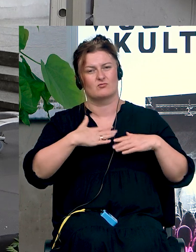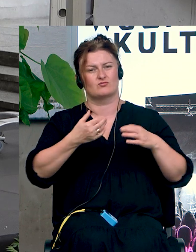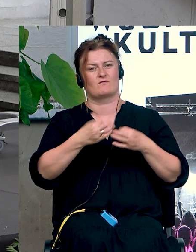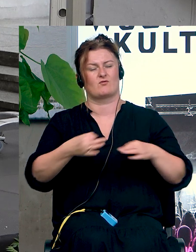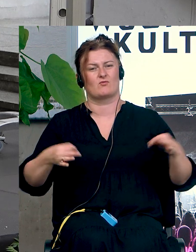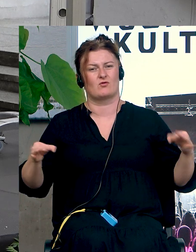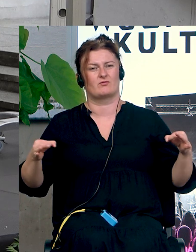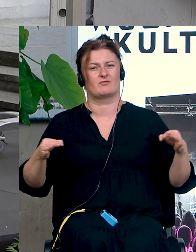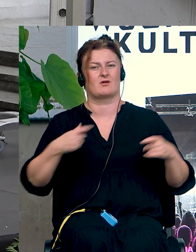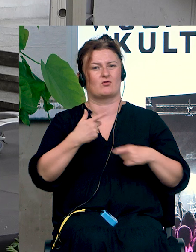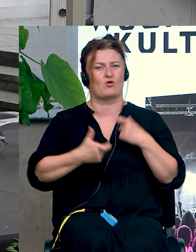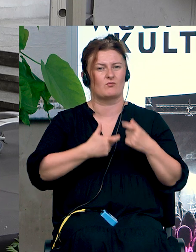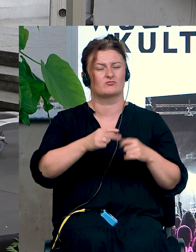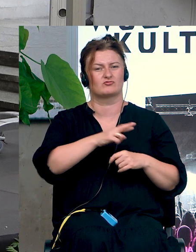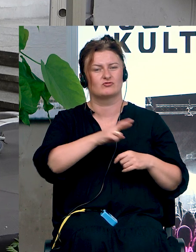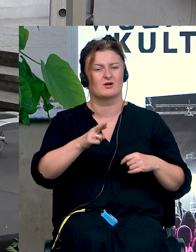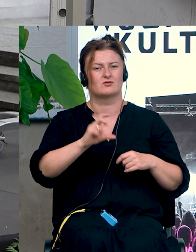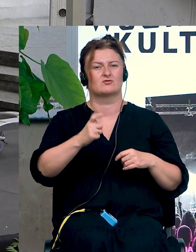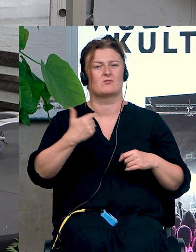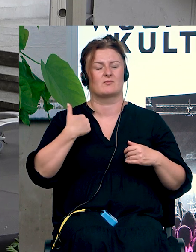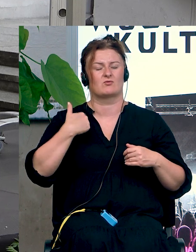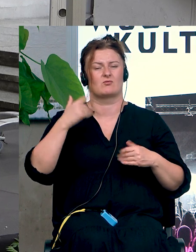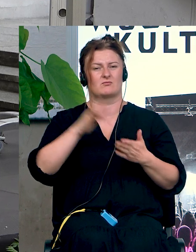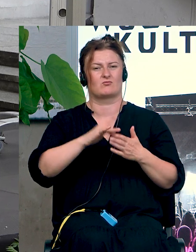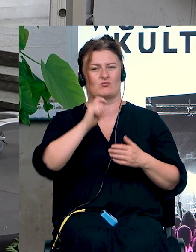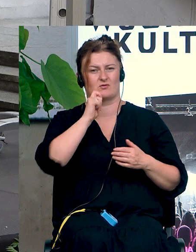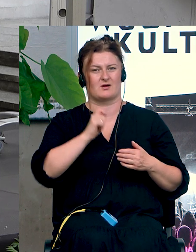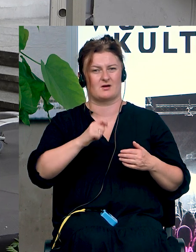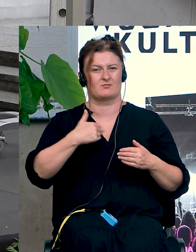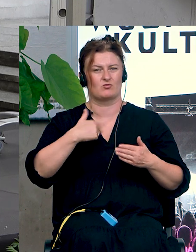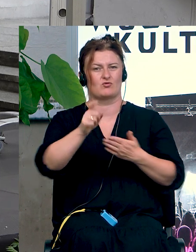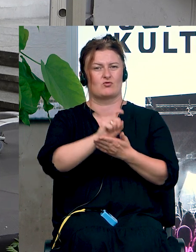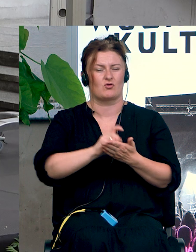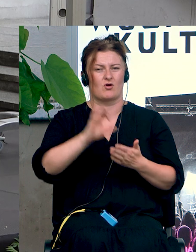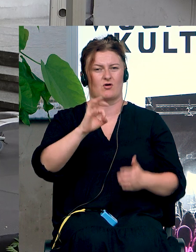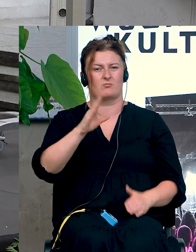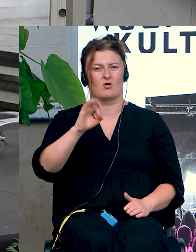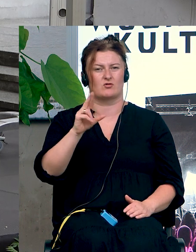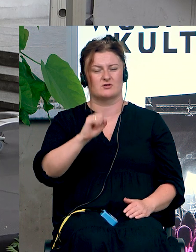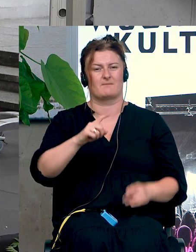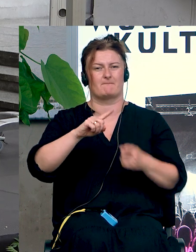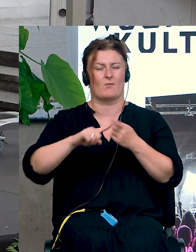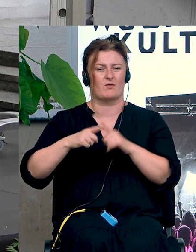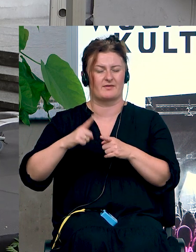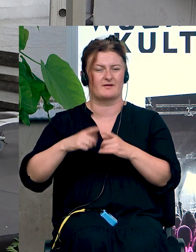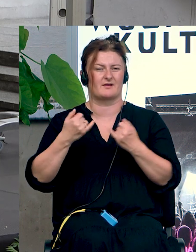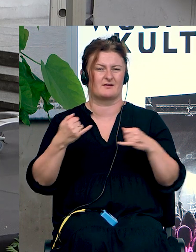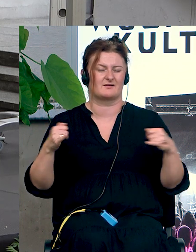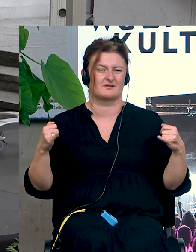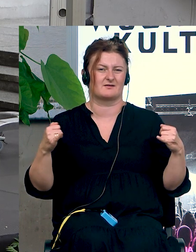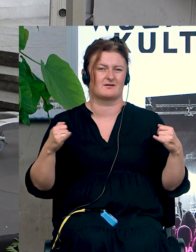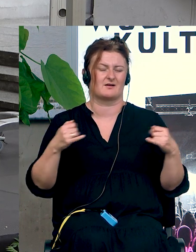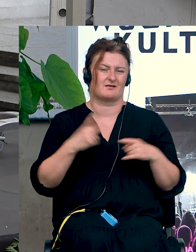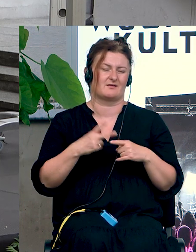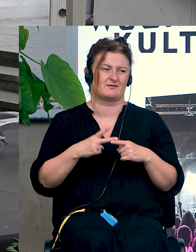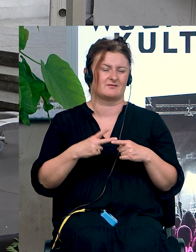відбувається в Україні. І це друкувала «Виборча», і це друкувала «Політика», і різні газети, і видання.